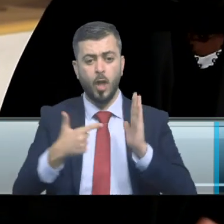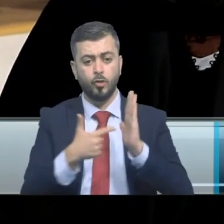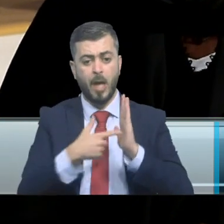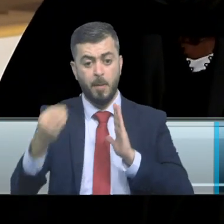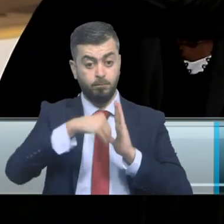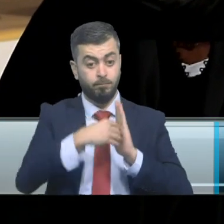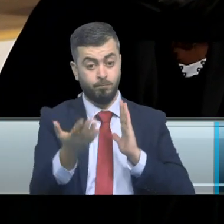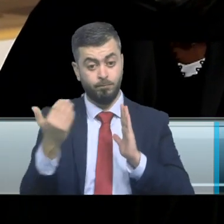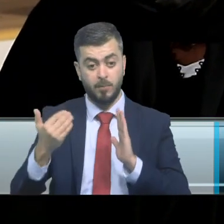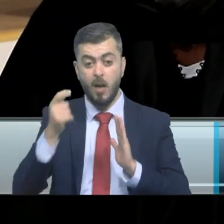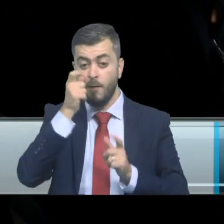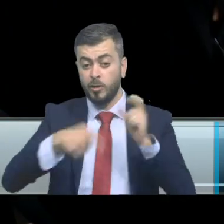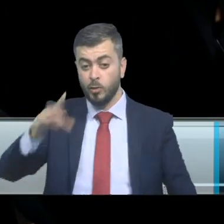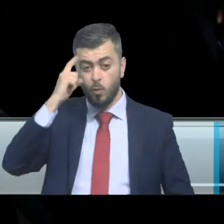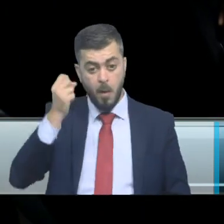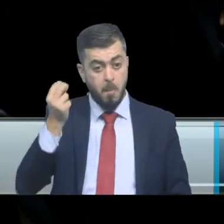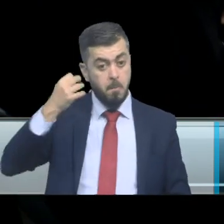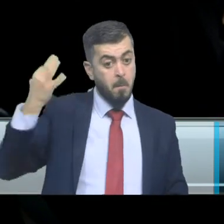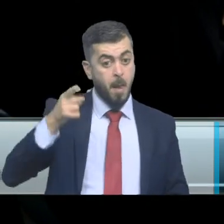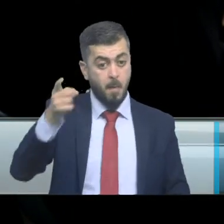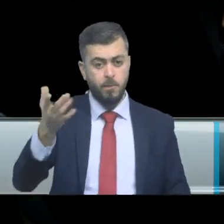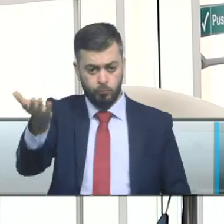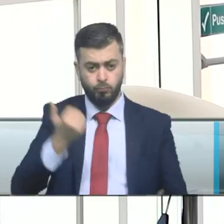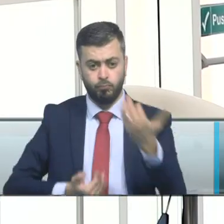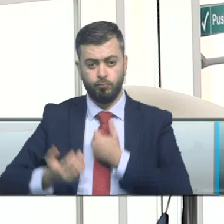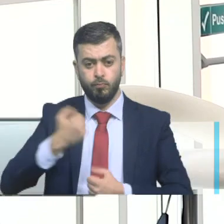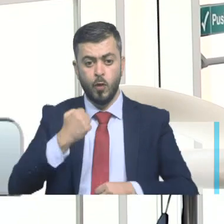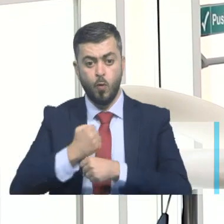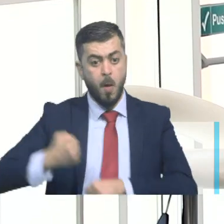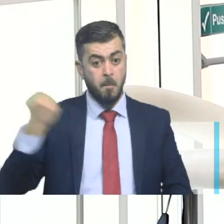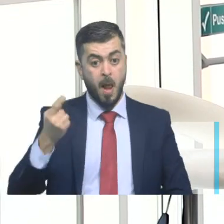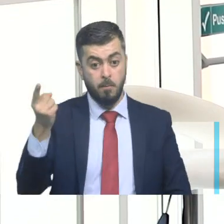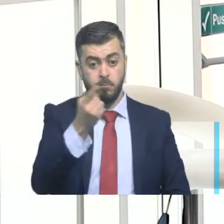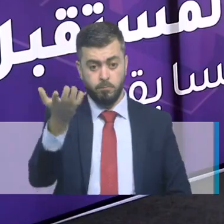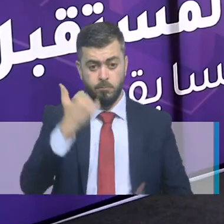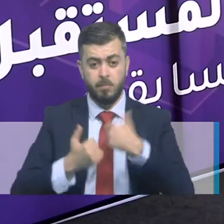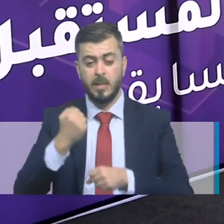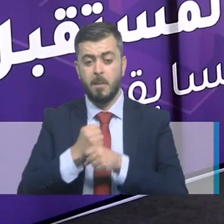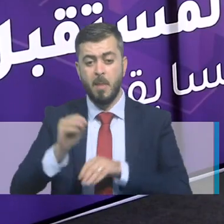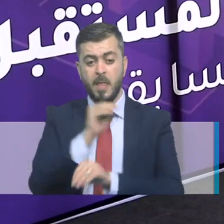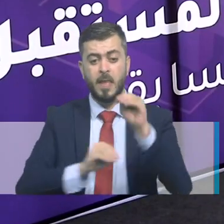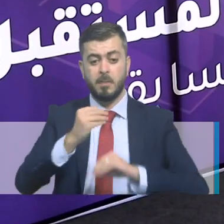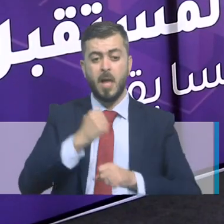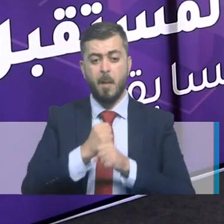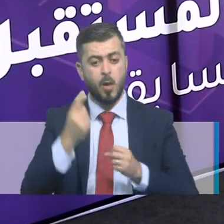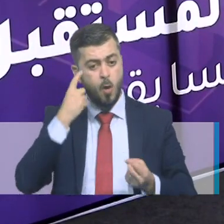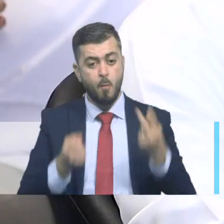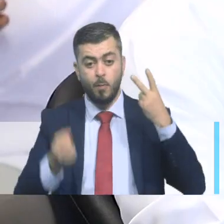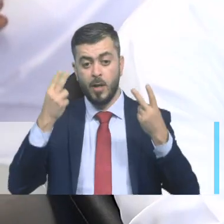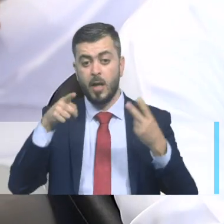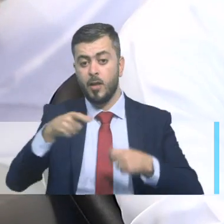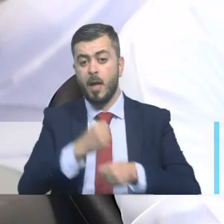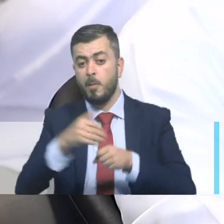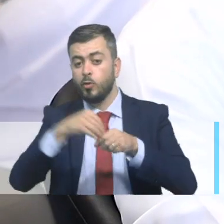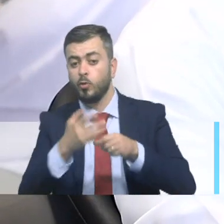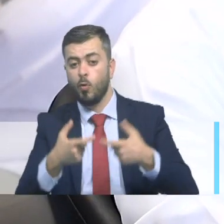والرامية لاستكشاف المواهب الشبابية وتعزيز قدراتهم في تطوير وتصميم منتجات وخدمات مبتكرة قائمة على